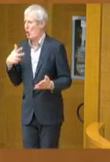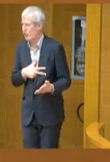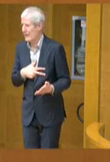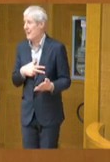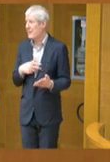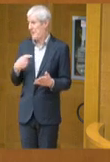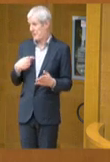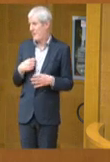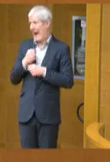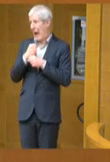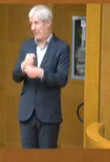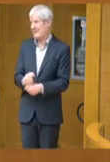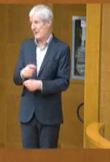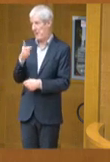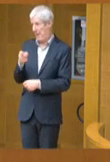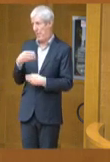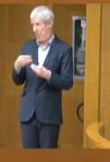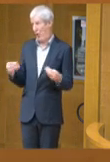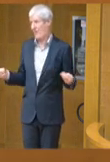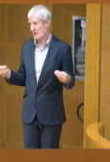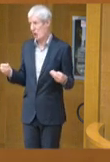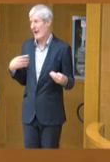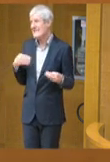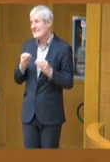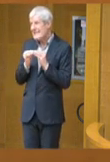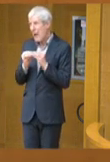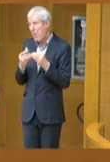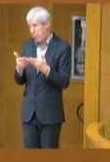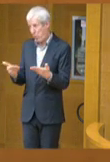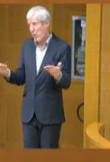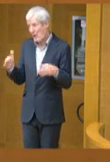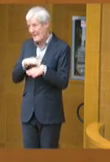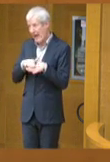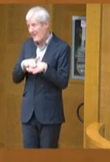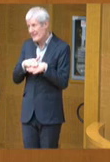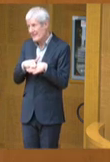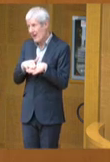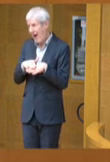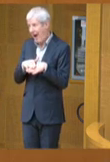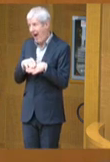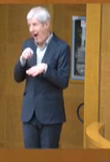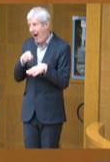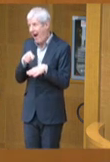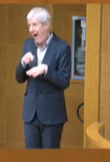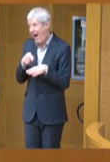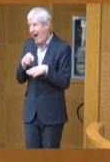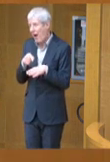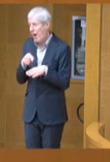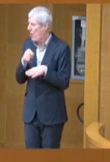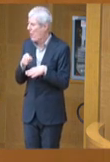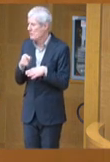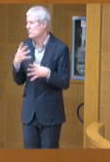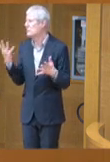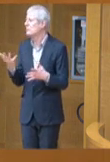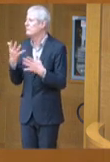Come rappresentante di una delle professioni del sistema pubblico dei servizi, un sistema pubblico non deve andare mai per scontato, e